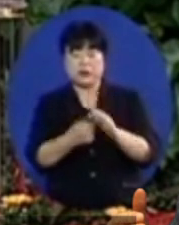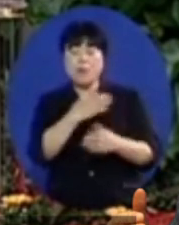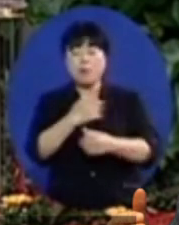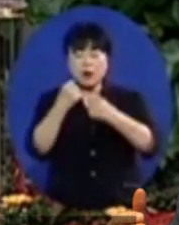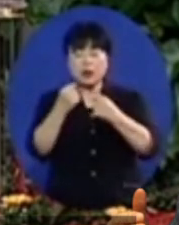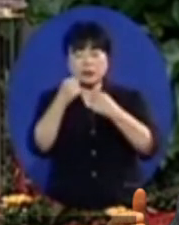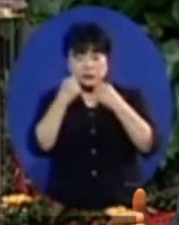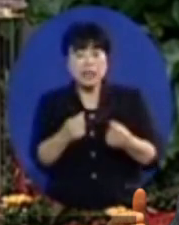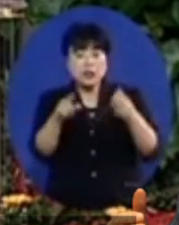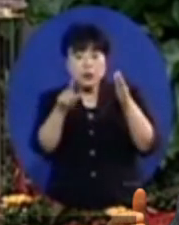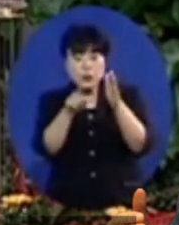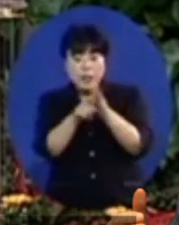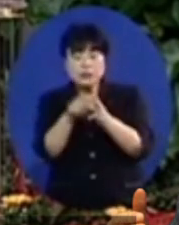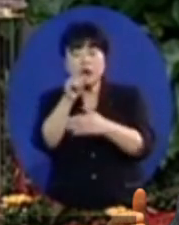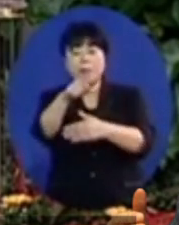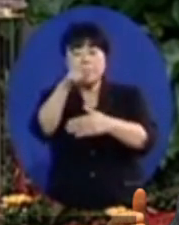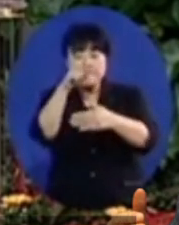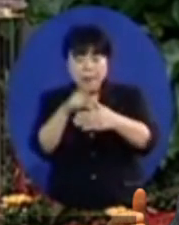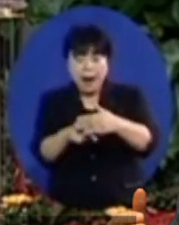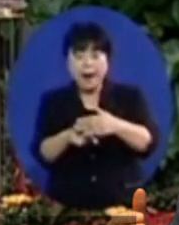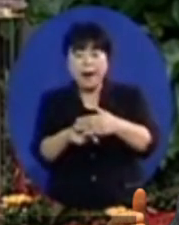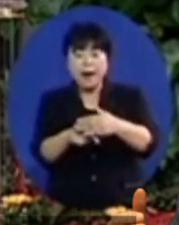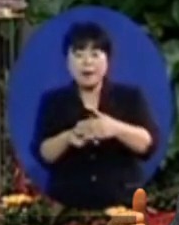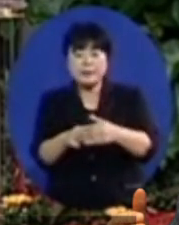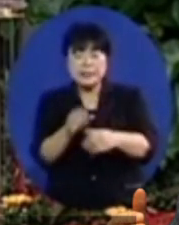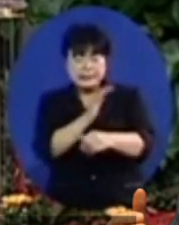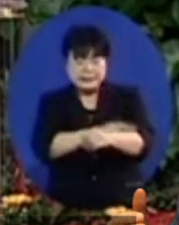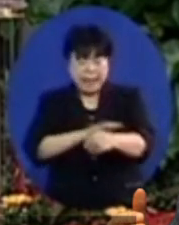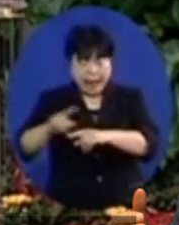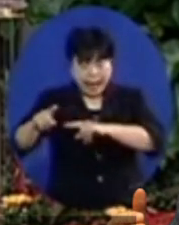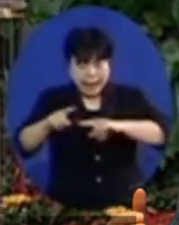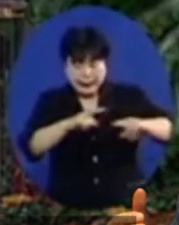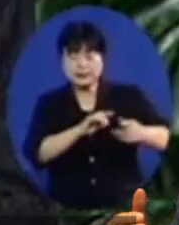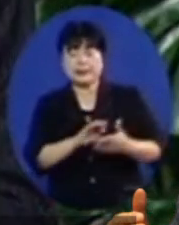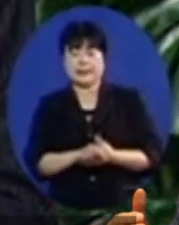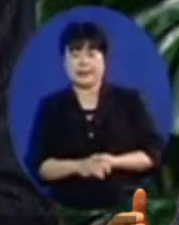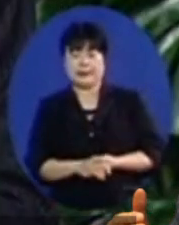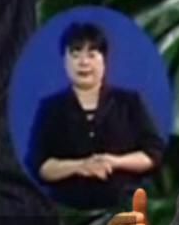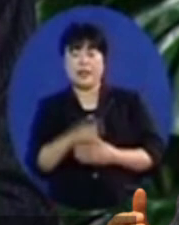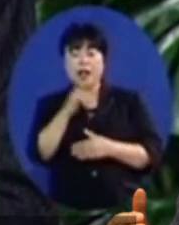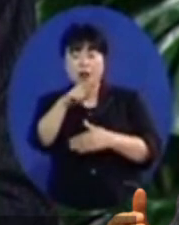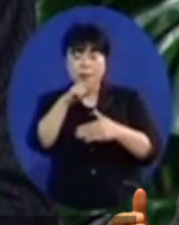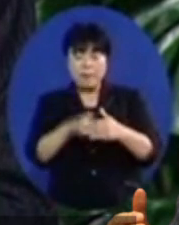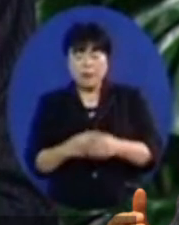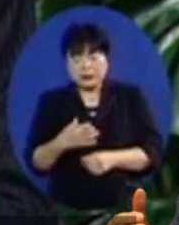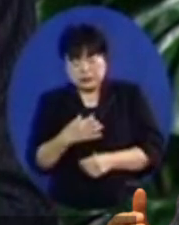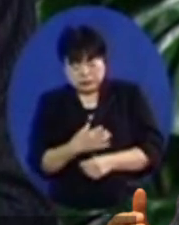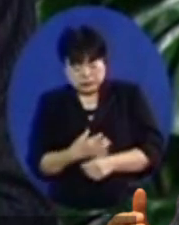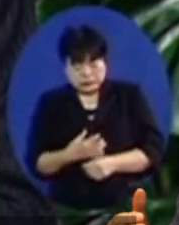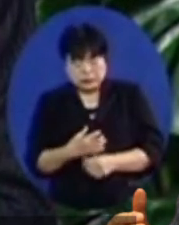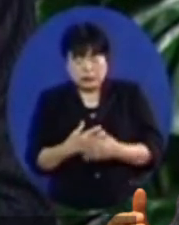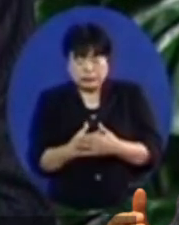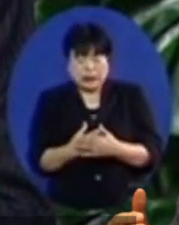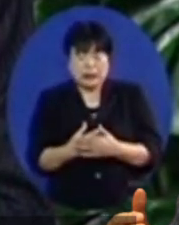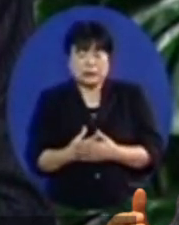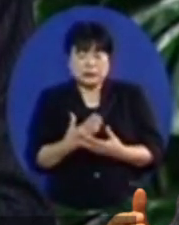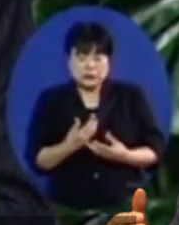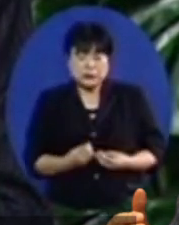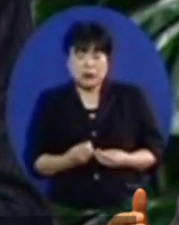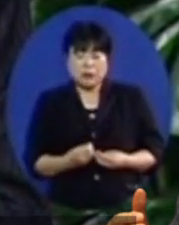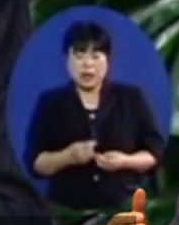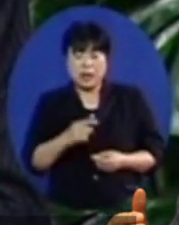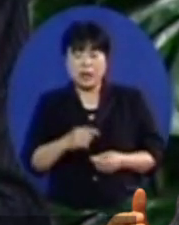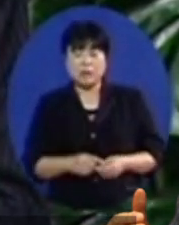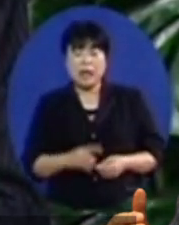삶을 살기 위해서는 마음이 잘 다스려져야 돼요. 마음이 염려, 근심, 불안, 초조, 절망,